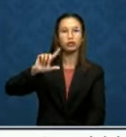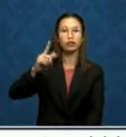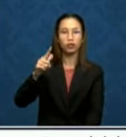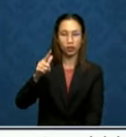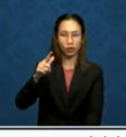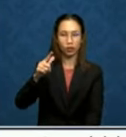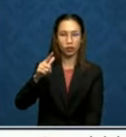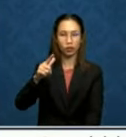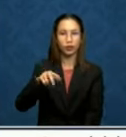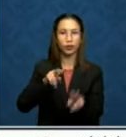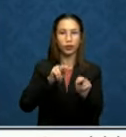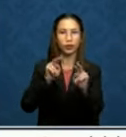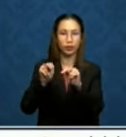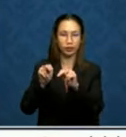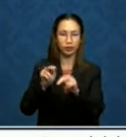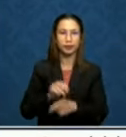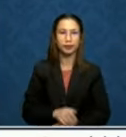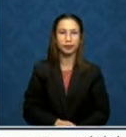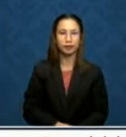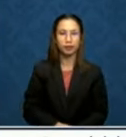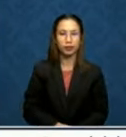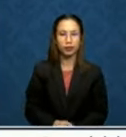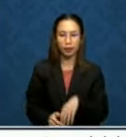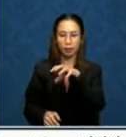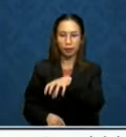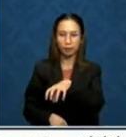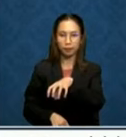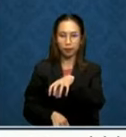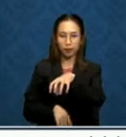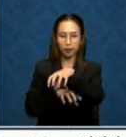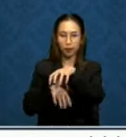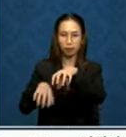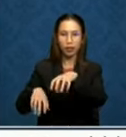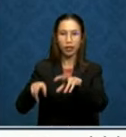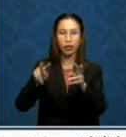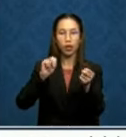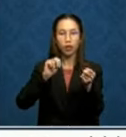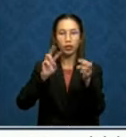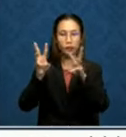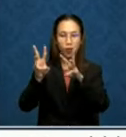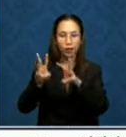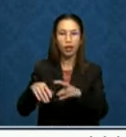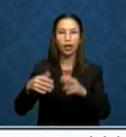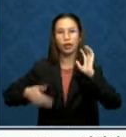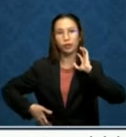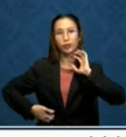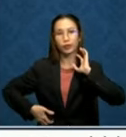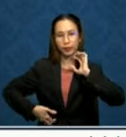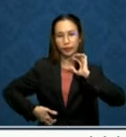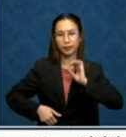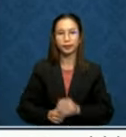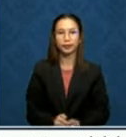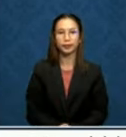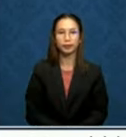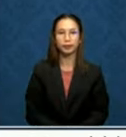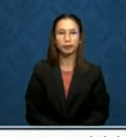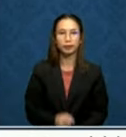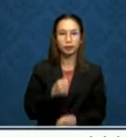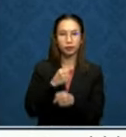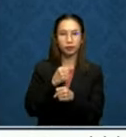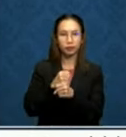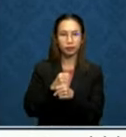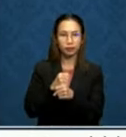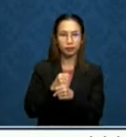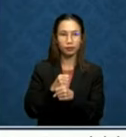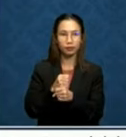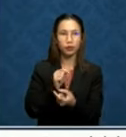ครับจังหวัดนนทบุรีและมีโรงพยาบาล2แห่งที่จังหวัดนครสวรรค์และจังหวัดลบบุรีครับการดำเนินงานของสทป.